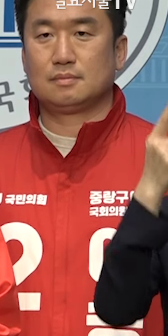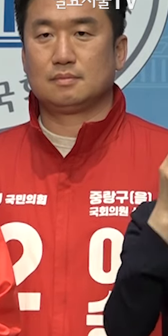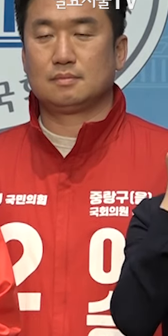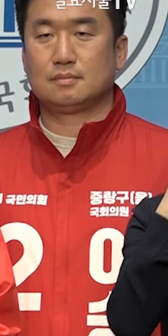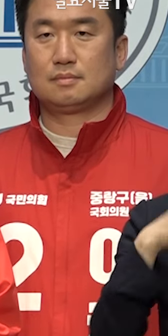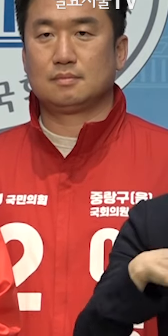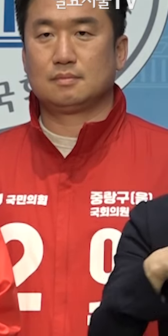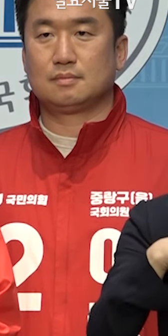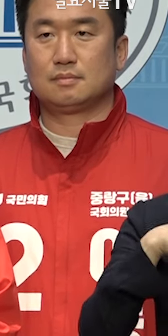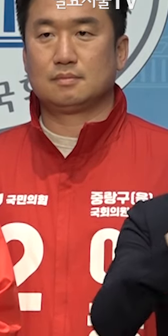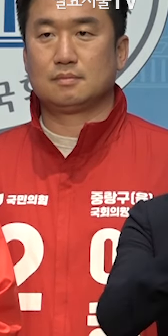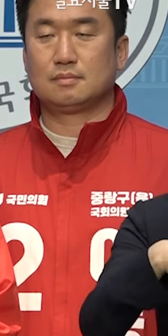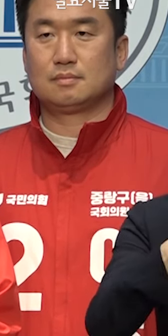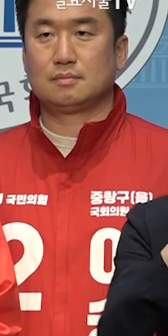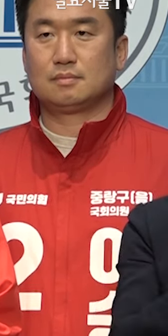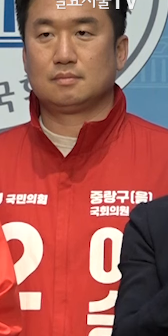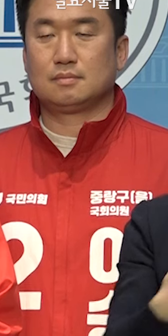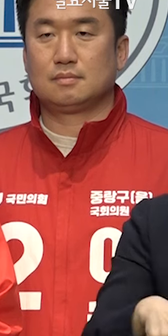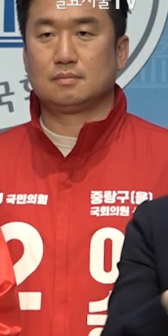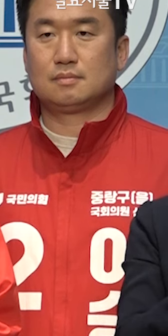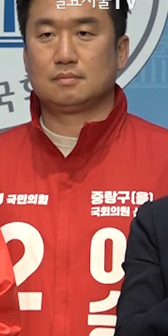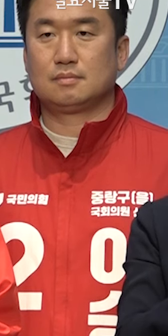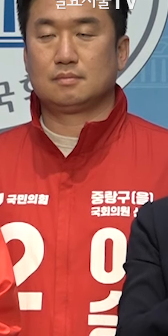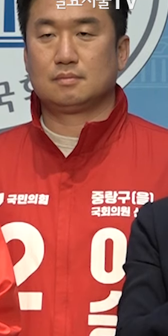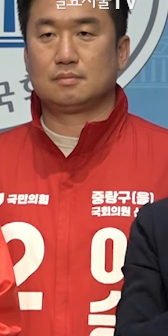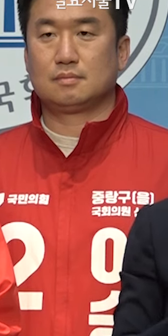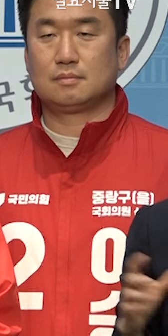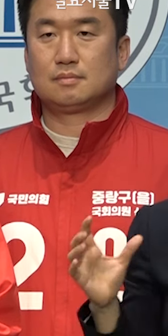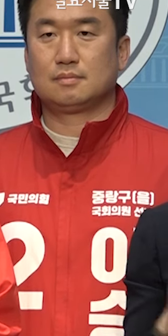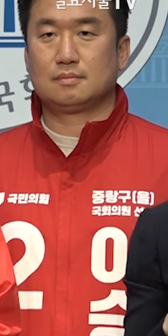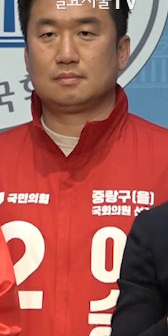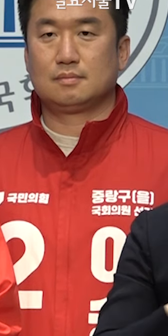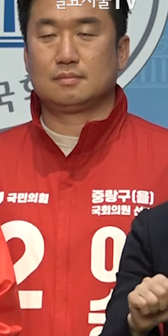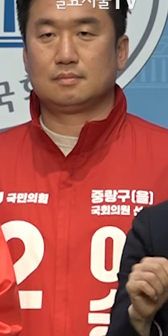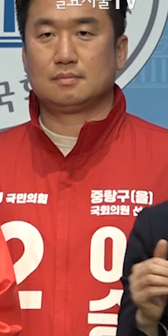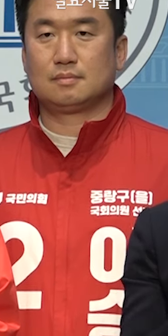새로운 정치를 하기 위해이 총에서 함